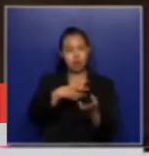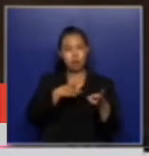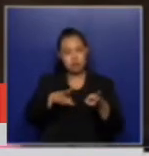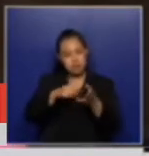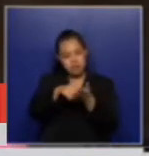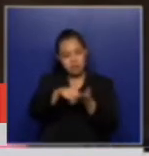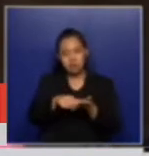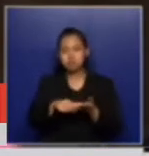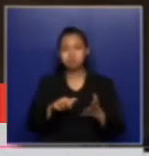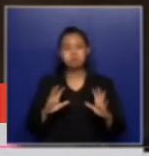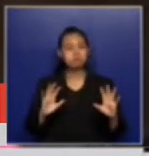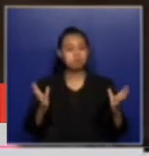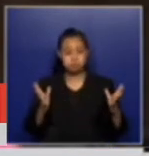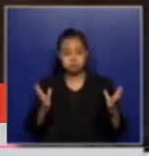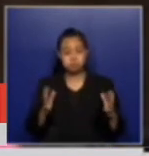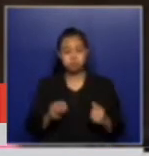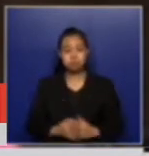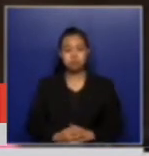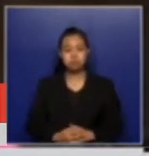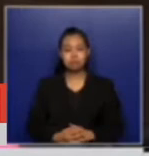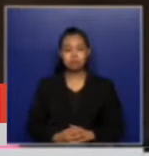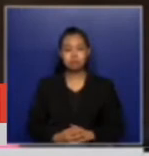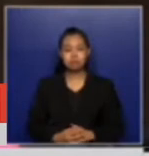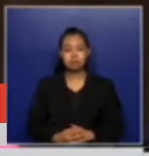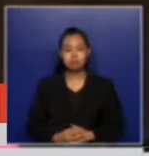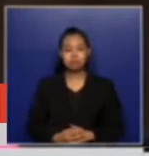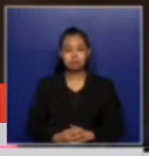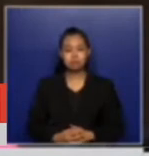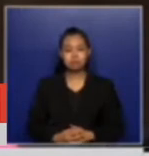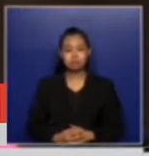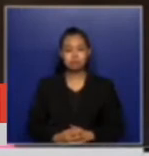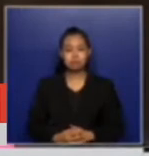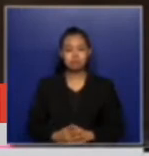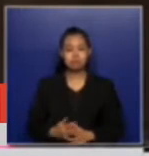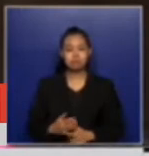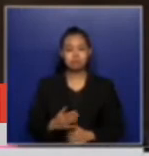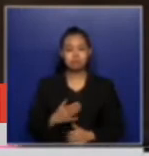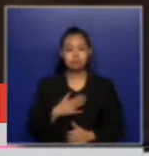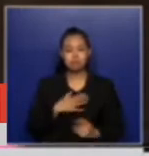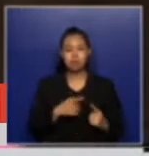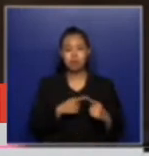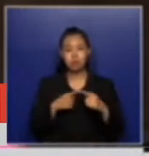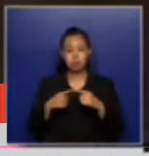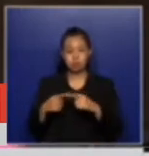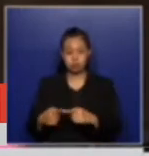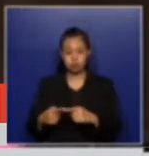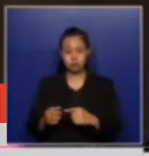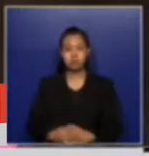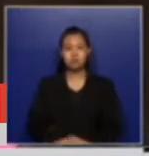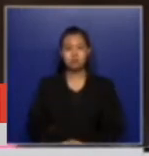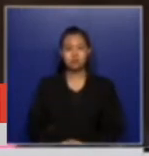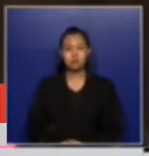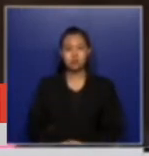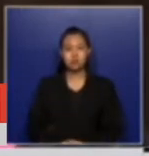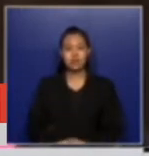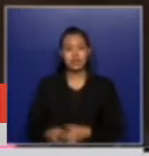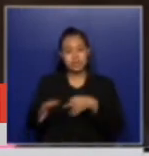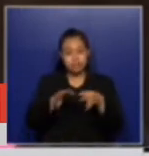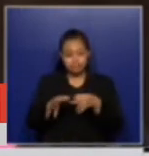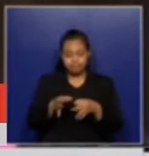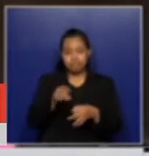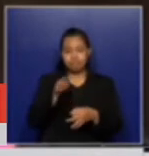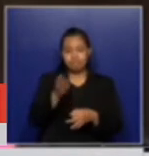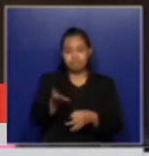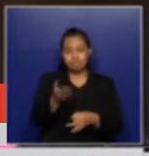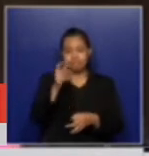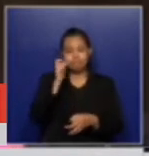ว่าจะทำอย่างไรเลยนะครับผมคงจะกราบเรียนต่อไปเพื่อท่านจะได้เข้าใจนะครับ